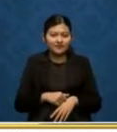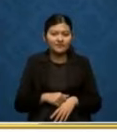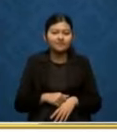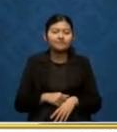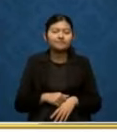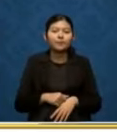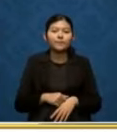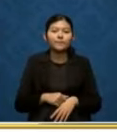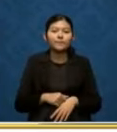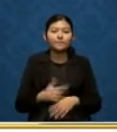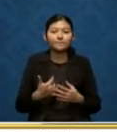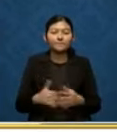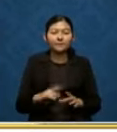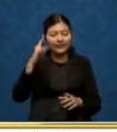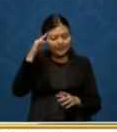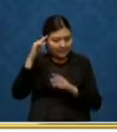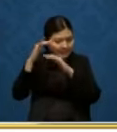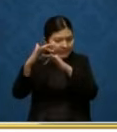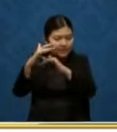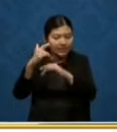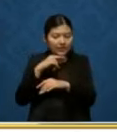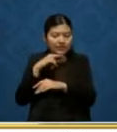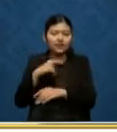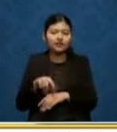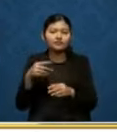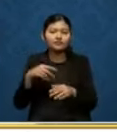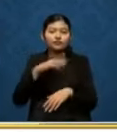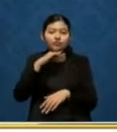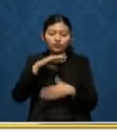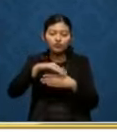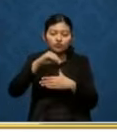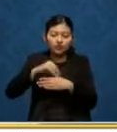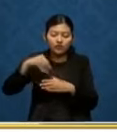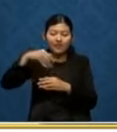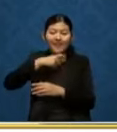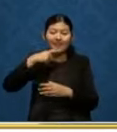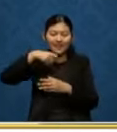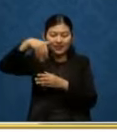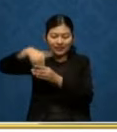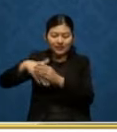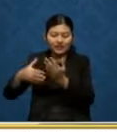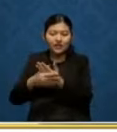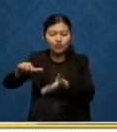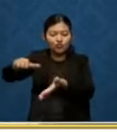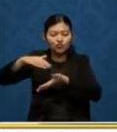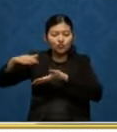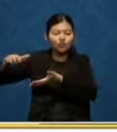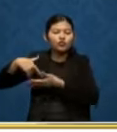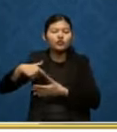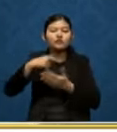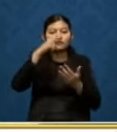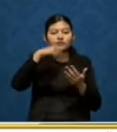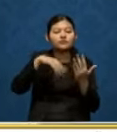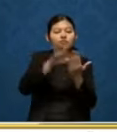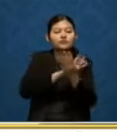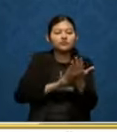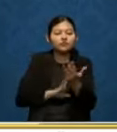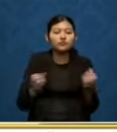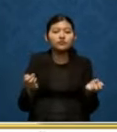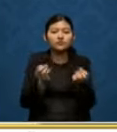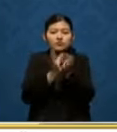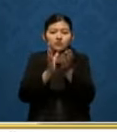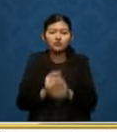โดยการคาดนะครับว่ามีการลักลอบนำเข้าหมูมาตั้งแต่ปี 2564ครับในเหตุการณ์ที่ประเทศไทยได้รับผลกระทบนะครับจากการ